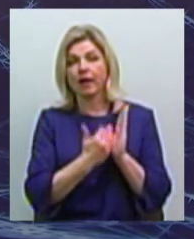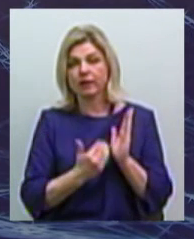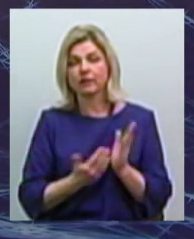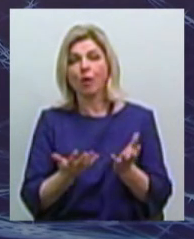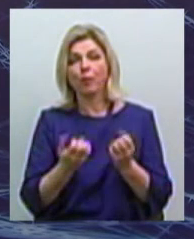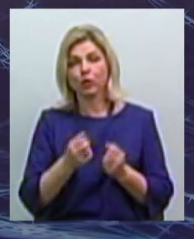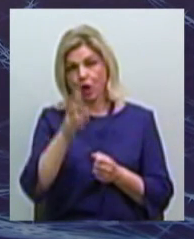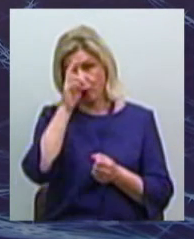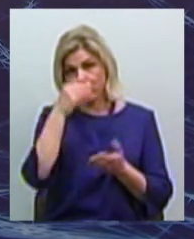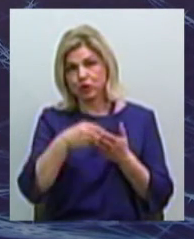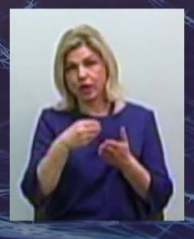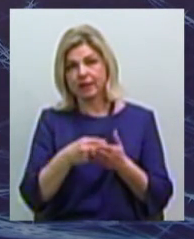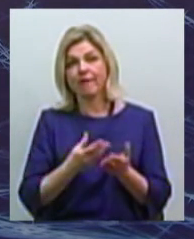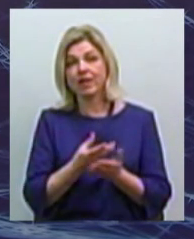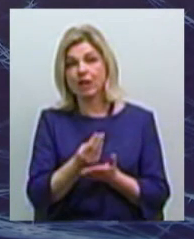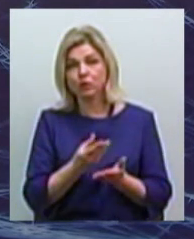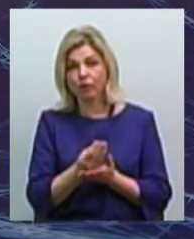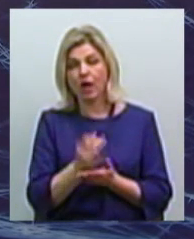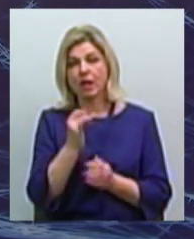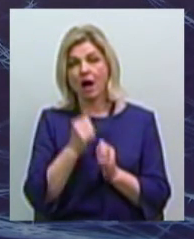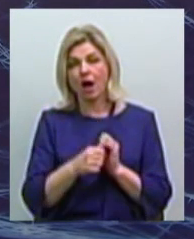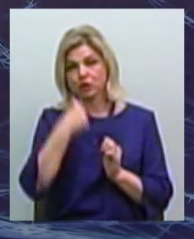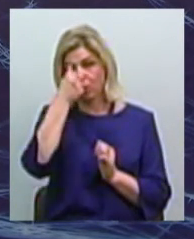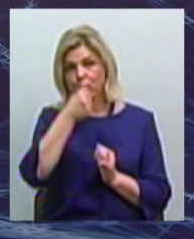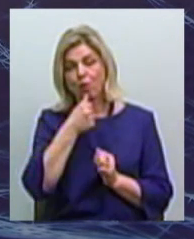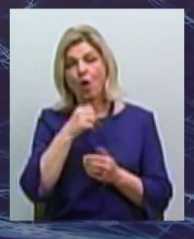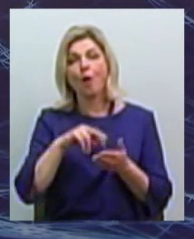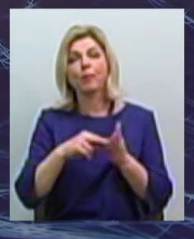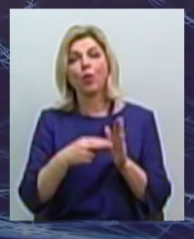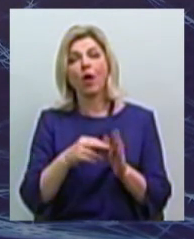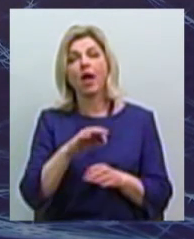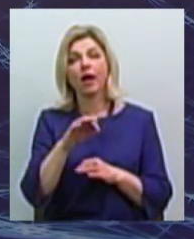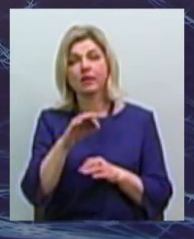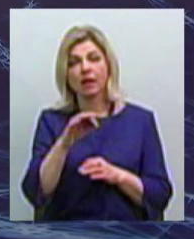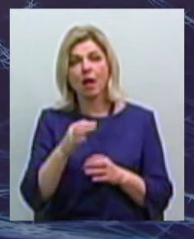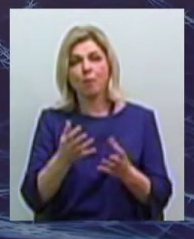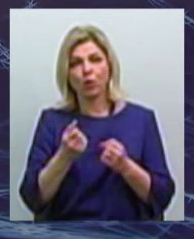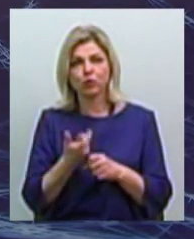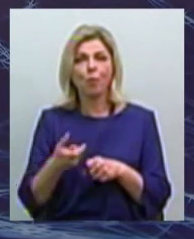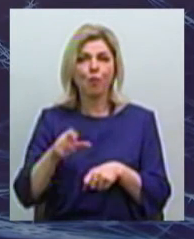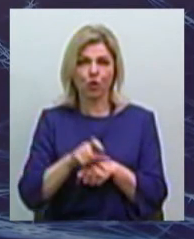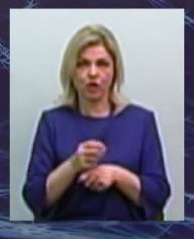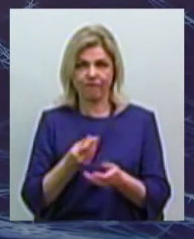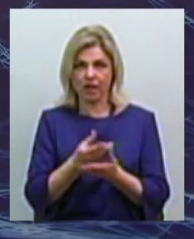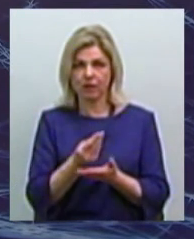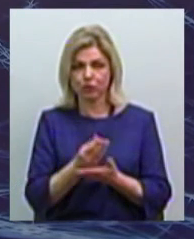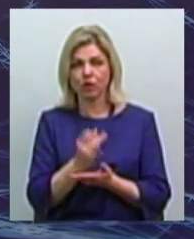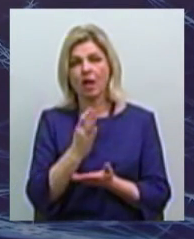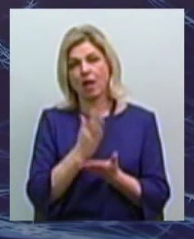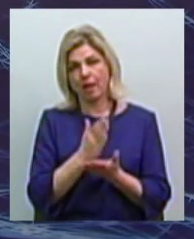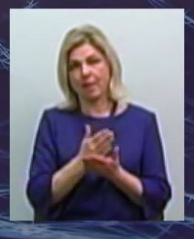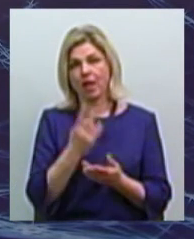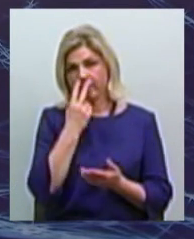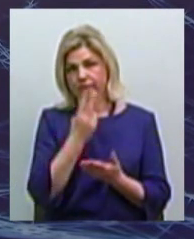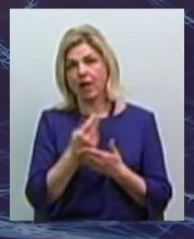бюджетне фінансування. І з кожним роком проекти отримують ще більше фінансування. Ну і також мають певні рейтингові